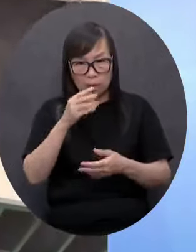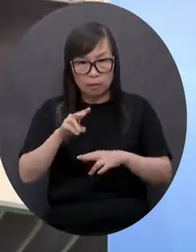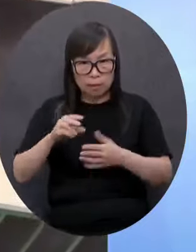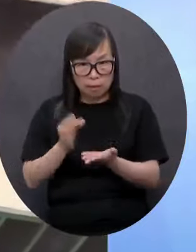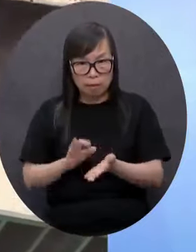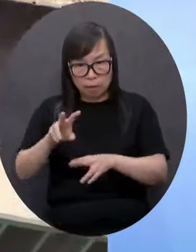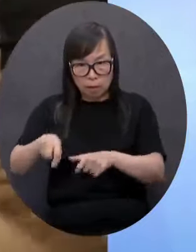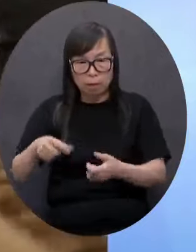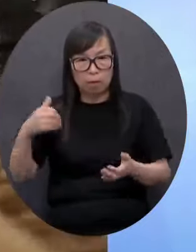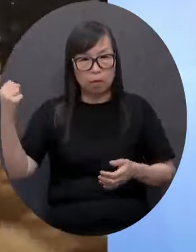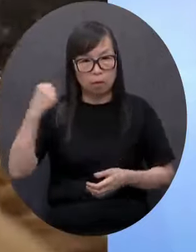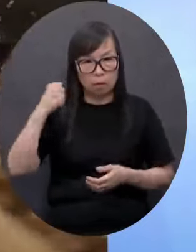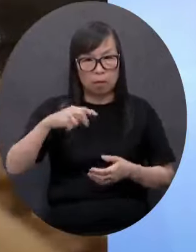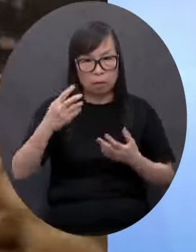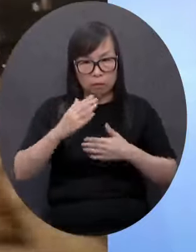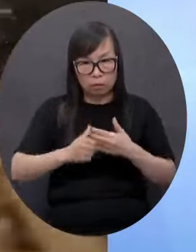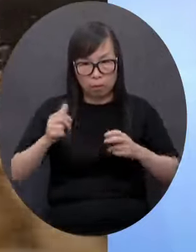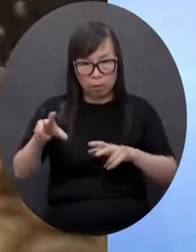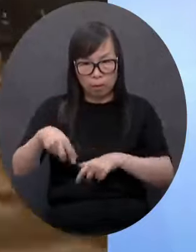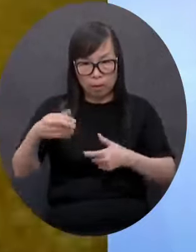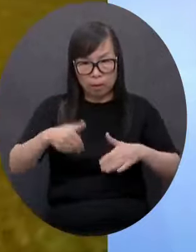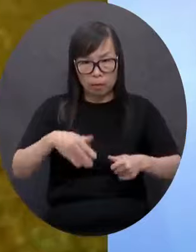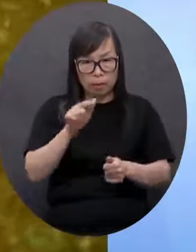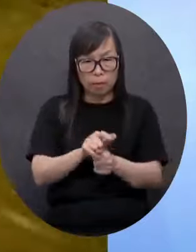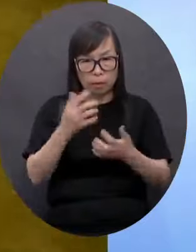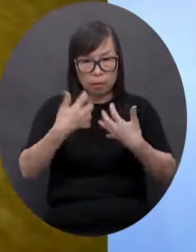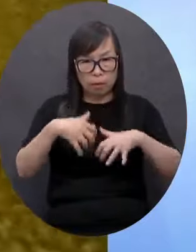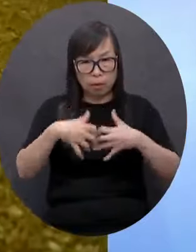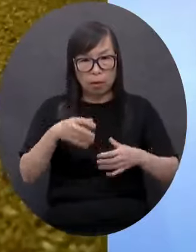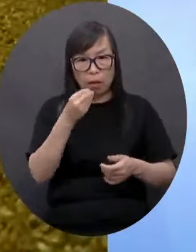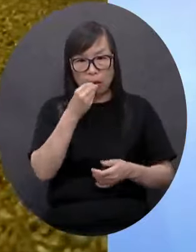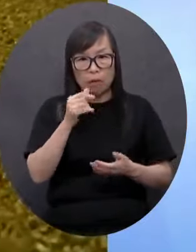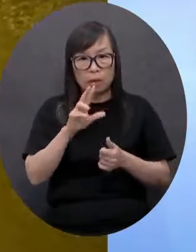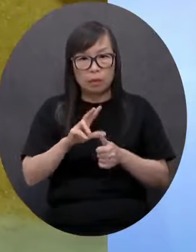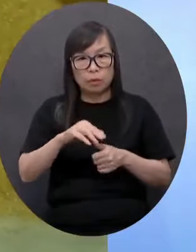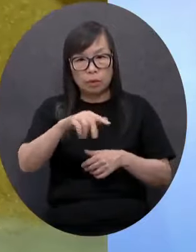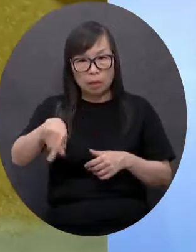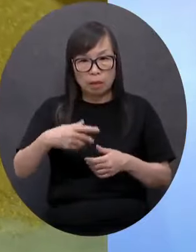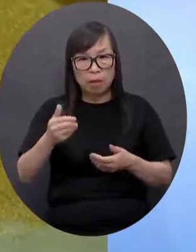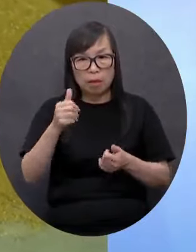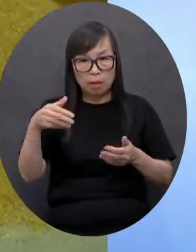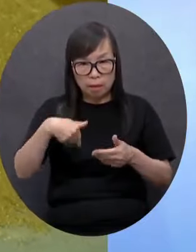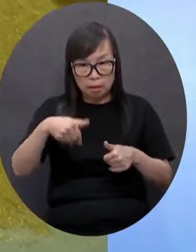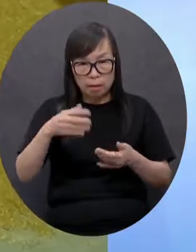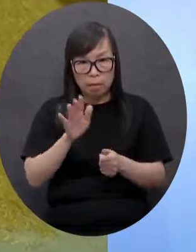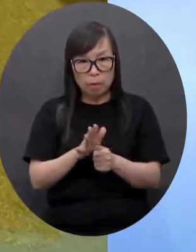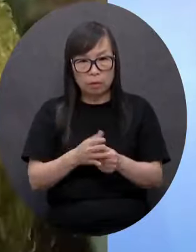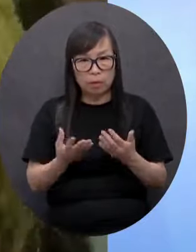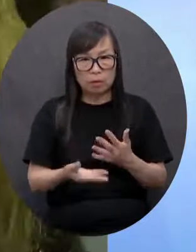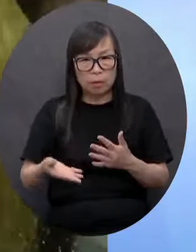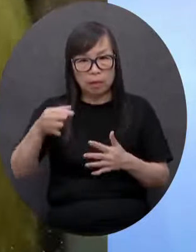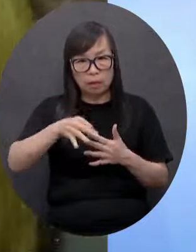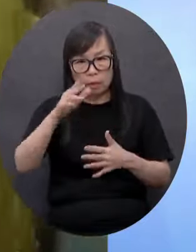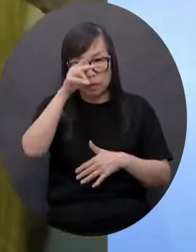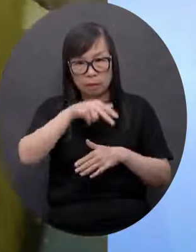粮积极性，健全种粮农民收益保障机制和粮食主产区利益补偿机制，提高政策精准